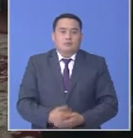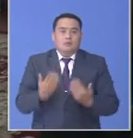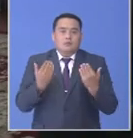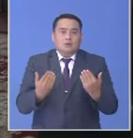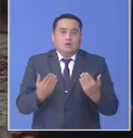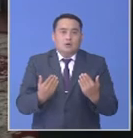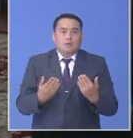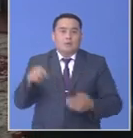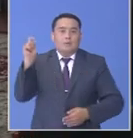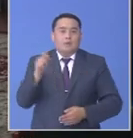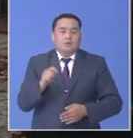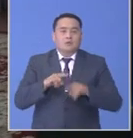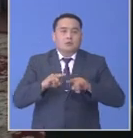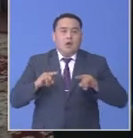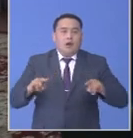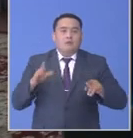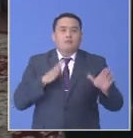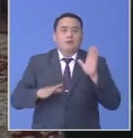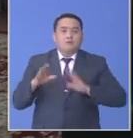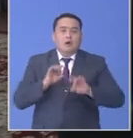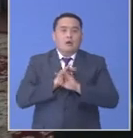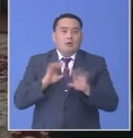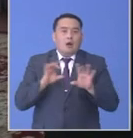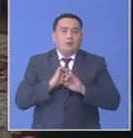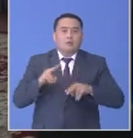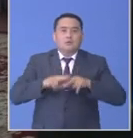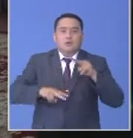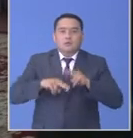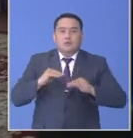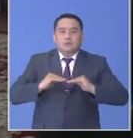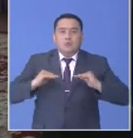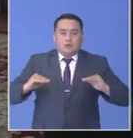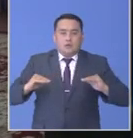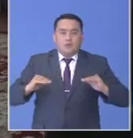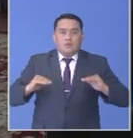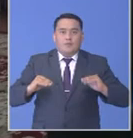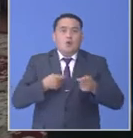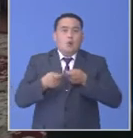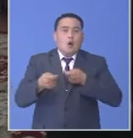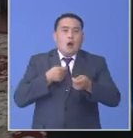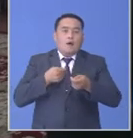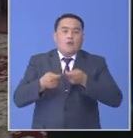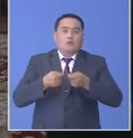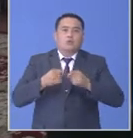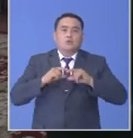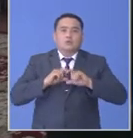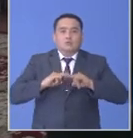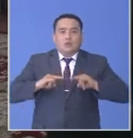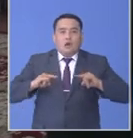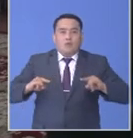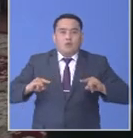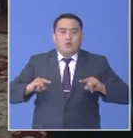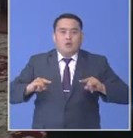Сегодня при посещении детского сада воспитатели рассказали о настроении детей и воспитателей. Заведующие детских садов – это